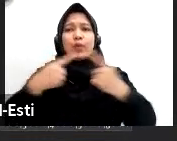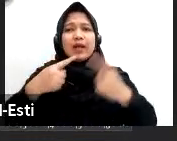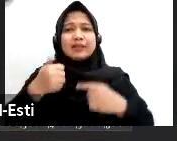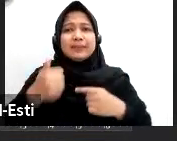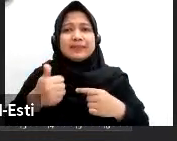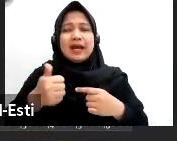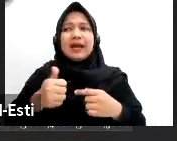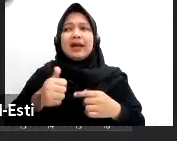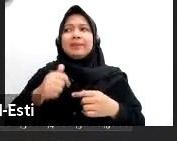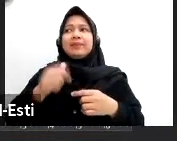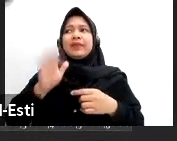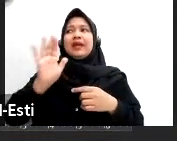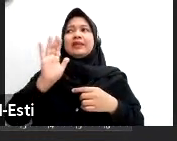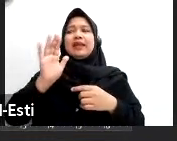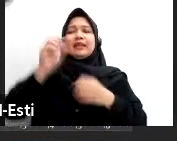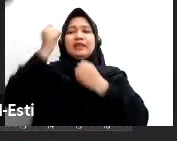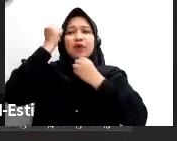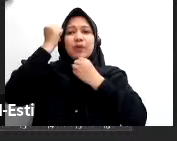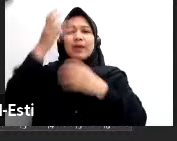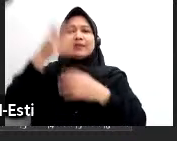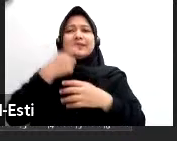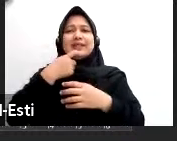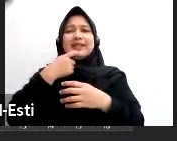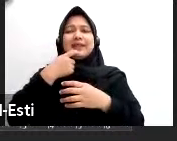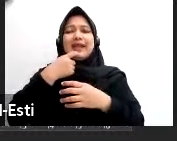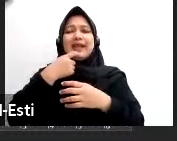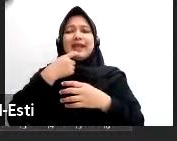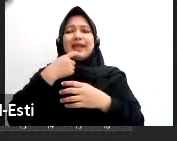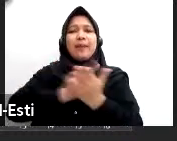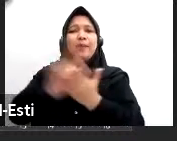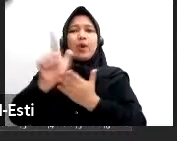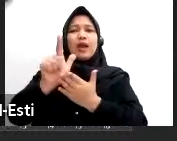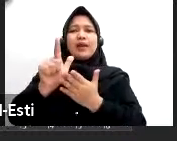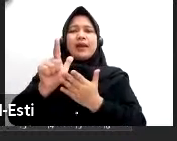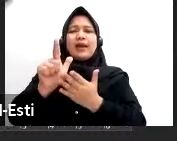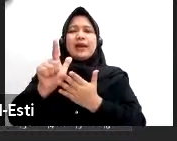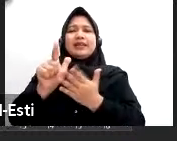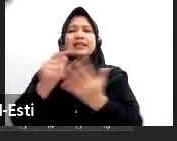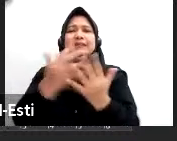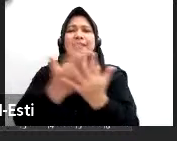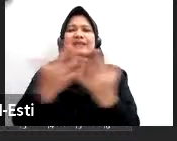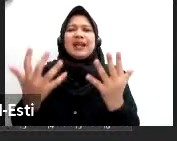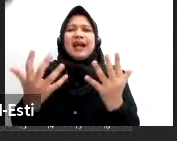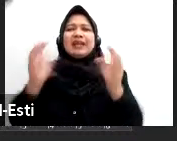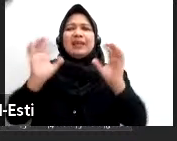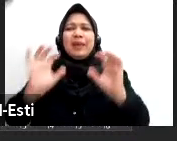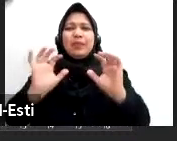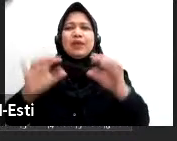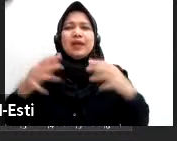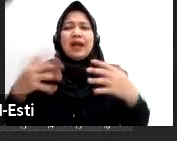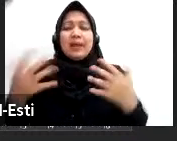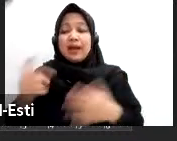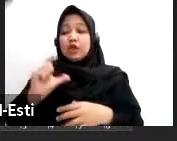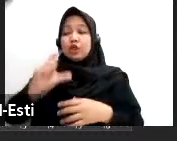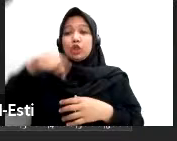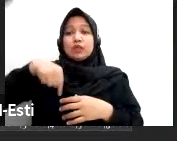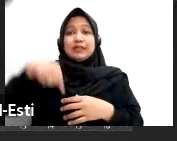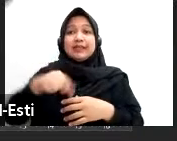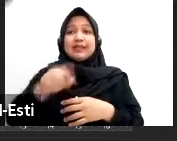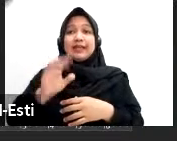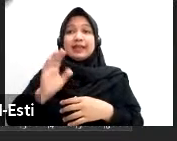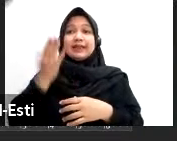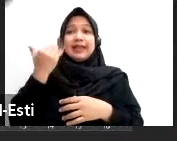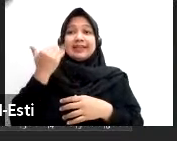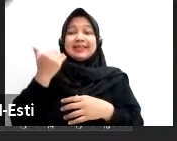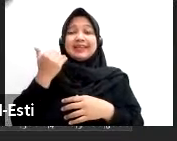informasi terkait oleh John pengaduan terbesar Apa sih yang terjadi di masyarakat saya seperti dikit Apalagi kita yang terkait dengan portal tadi